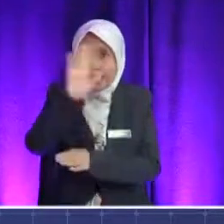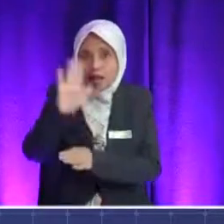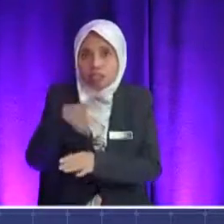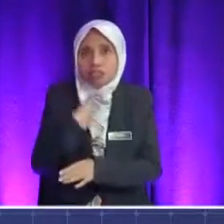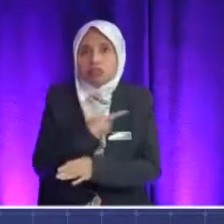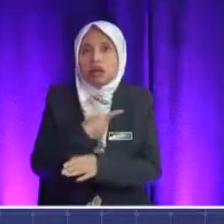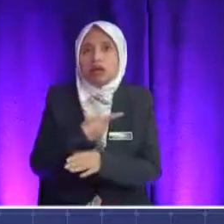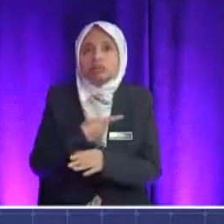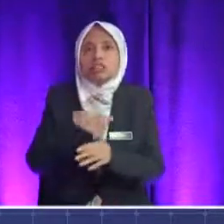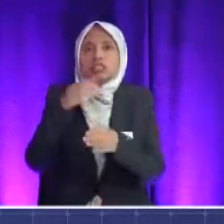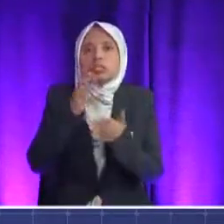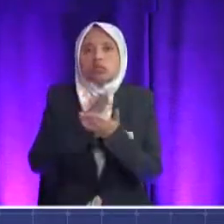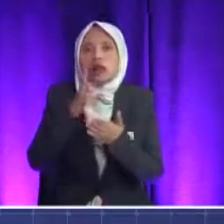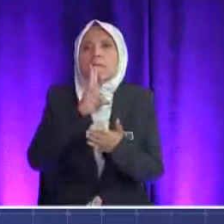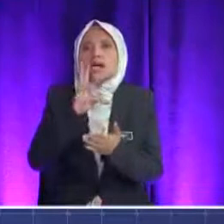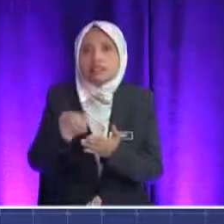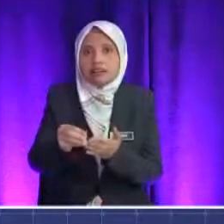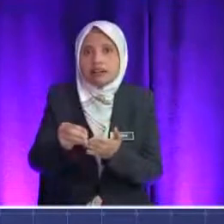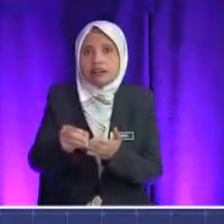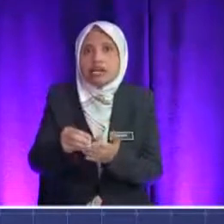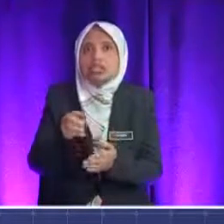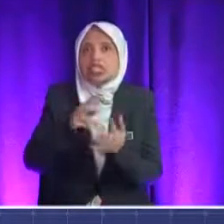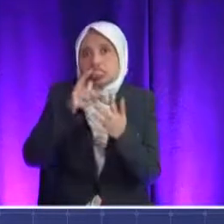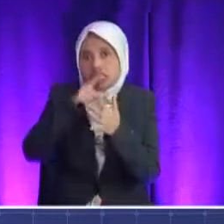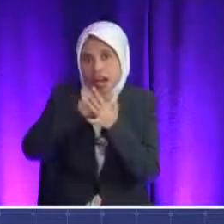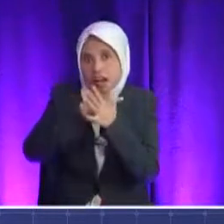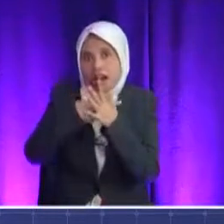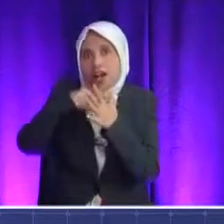oke butuh dicela setelah